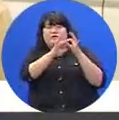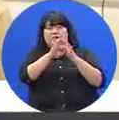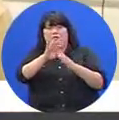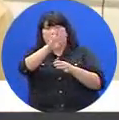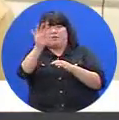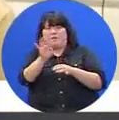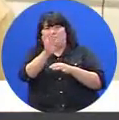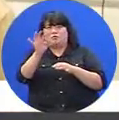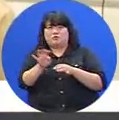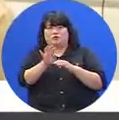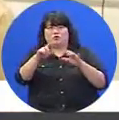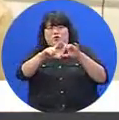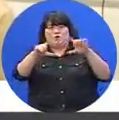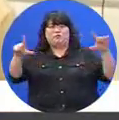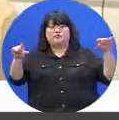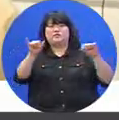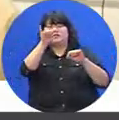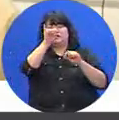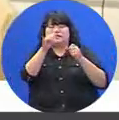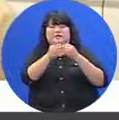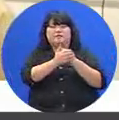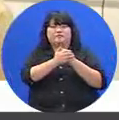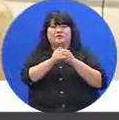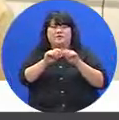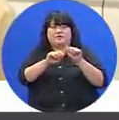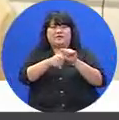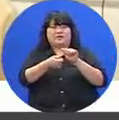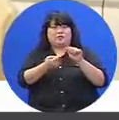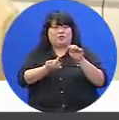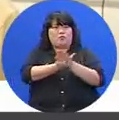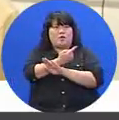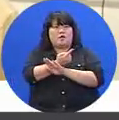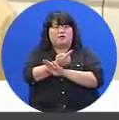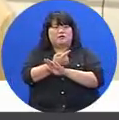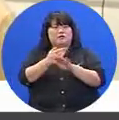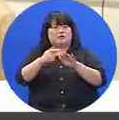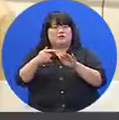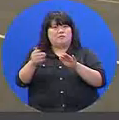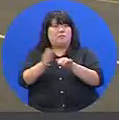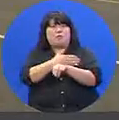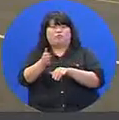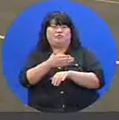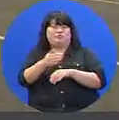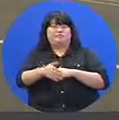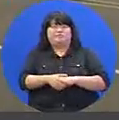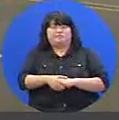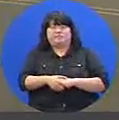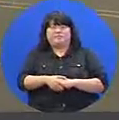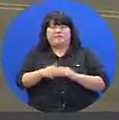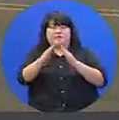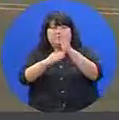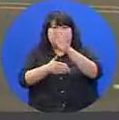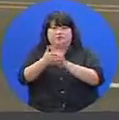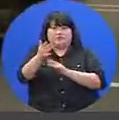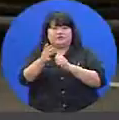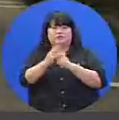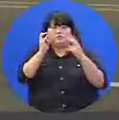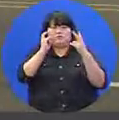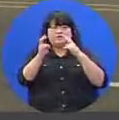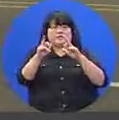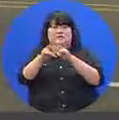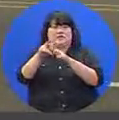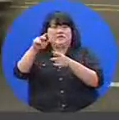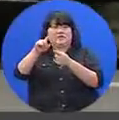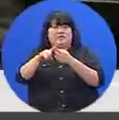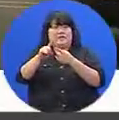반복적으로 지금 부착을 하고 있어가지고요. 저희가 과태료 위에는 그 행정처분이 없거든요. 전주시는 일부 업체가 장애인에